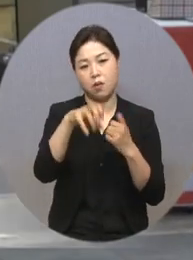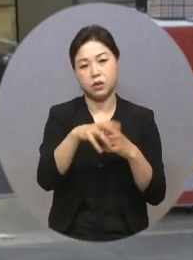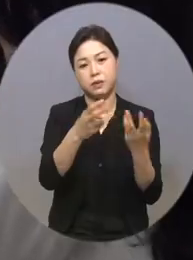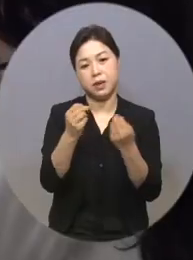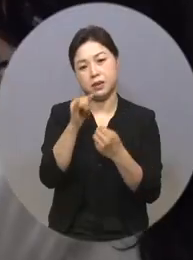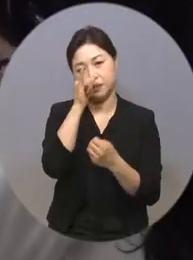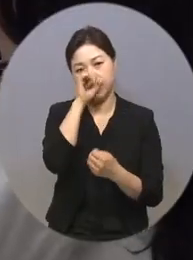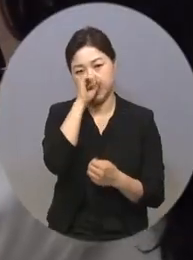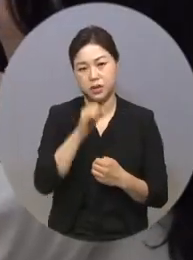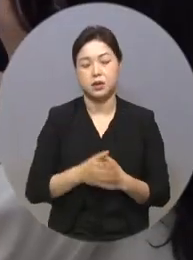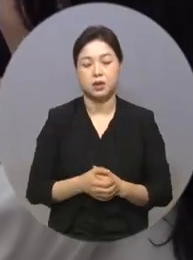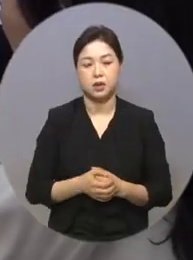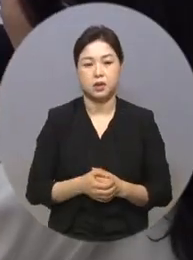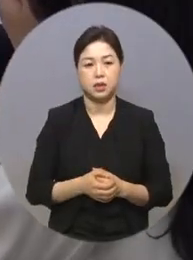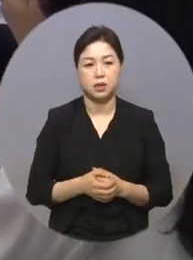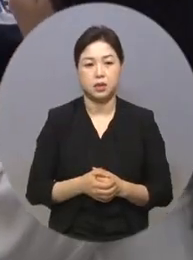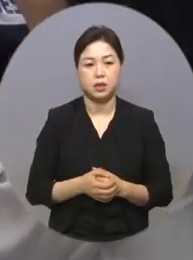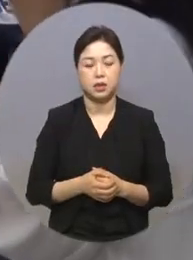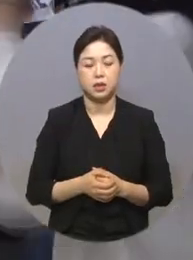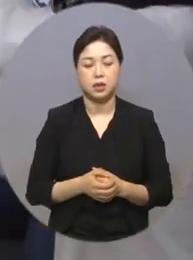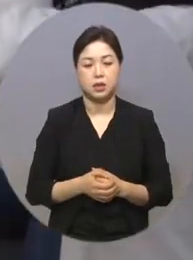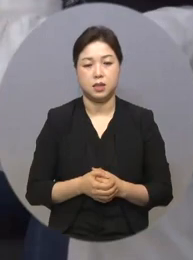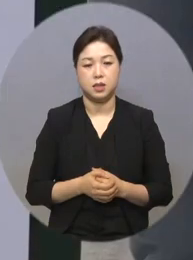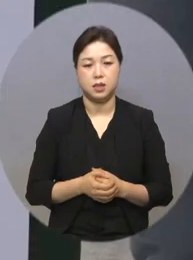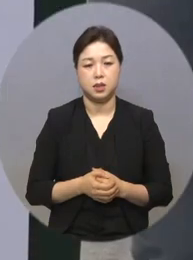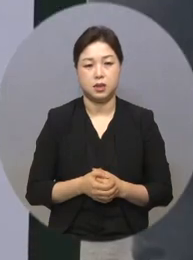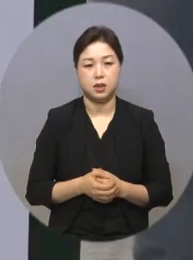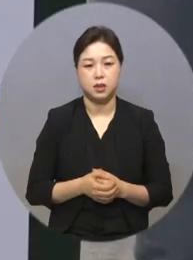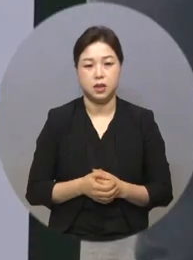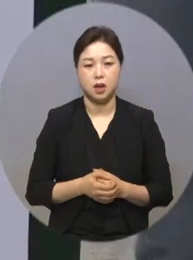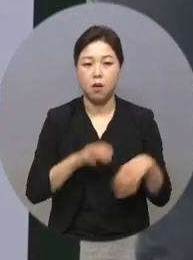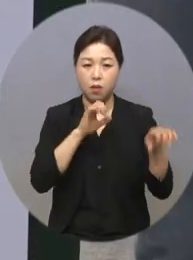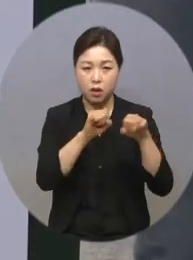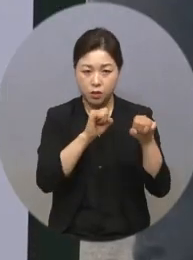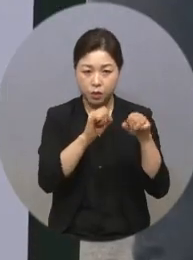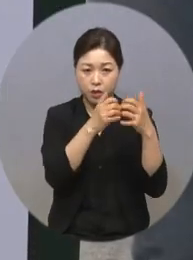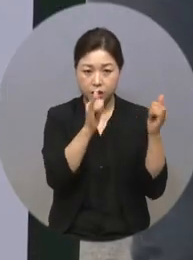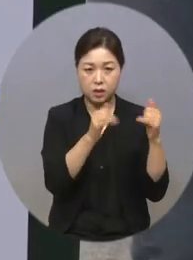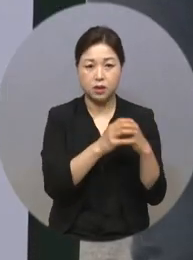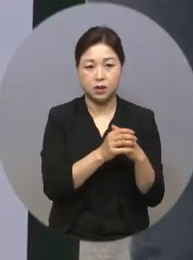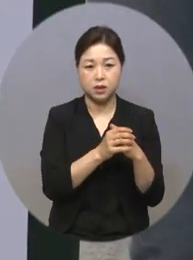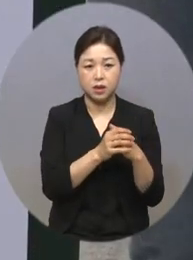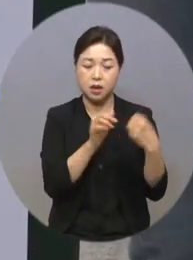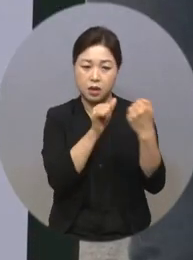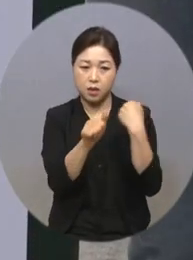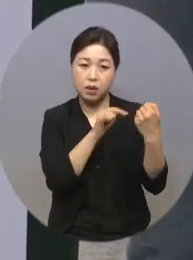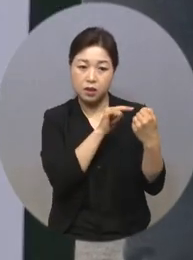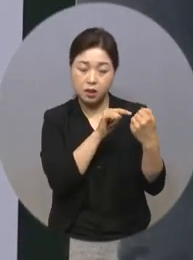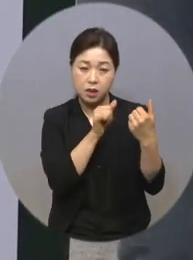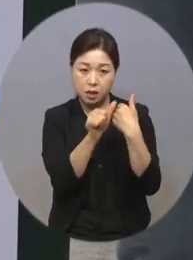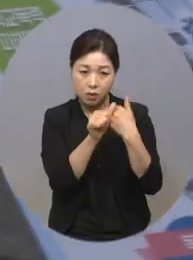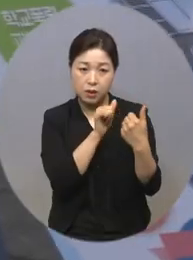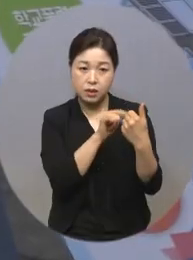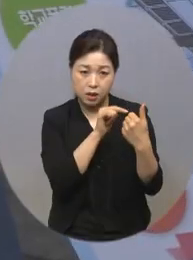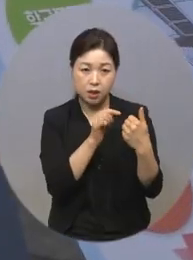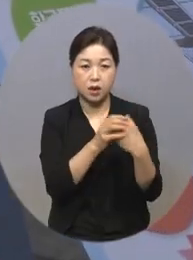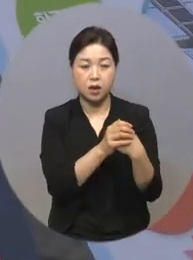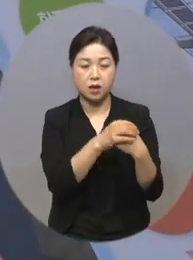좋겠다. 캠페인 활동가들은 가해자가 전국 6천여 곳의 지원 체계를 통해 변화하는